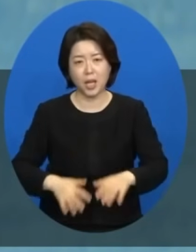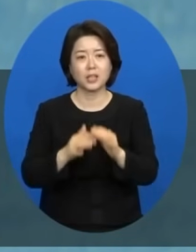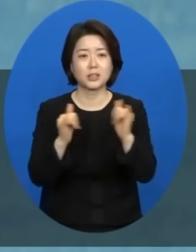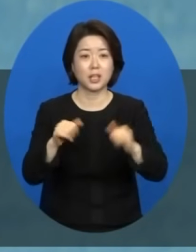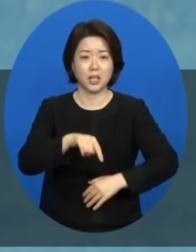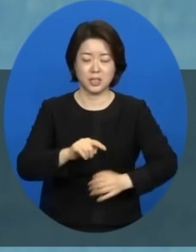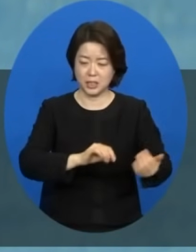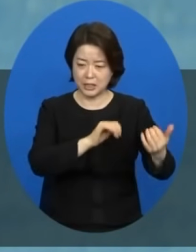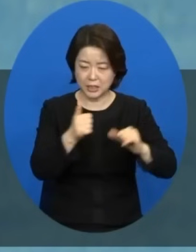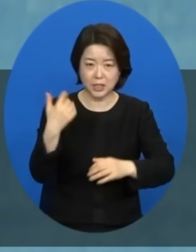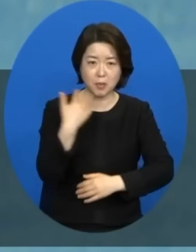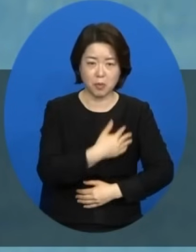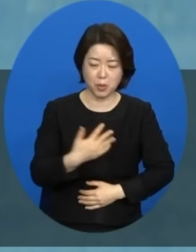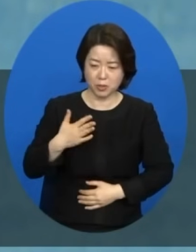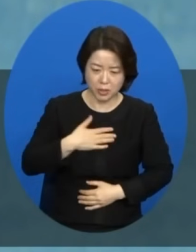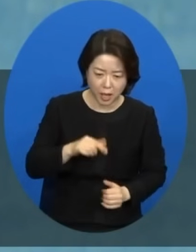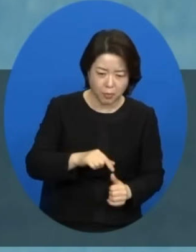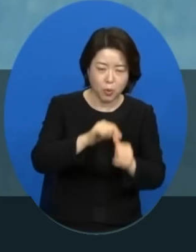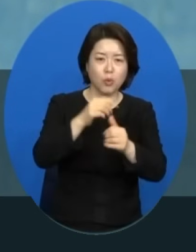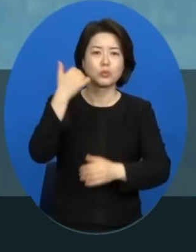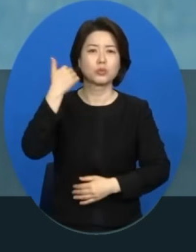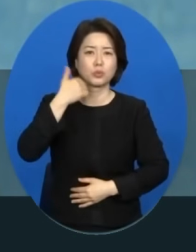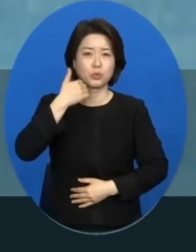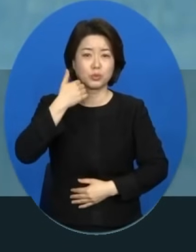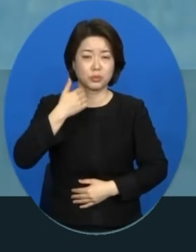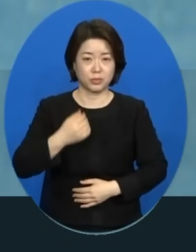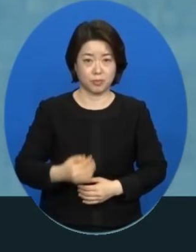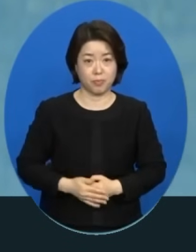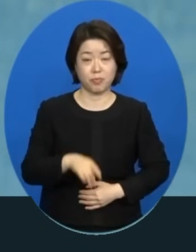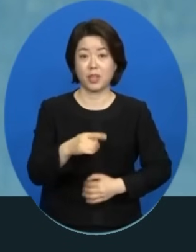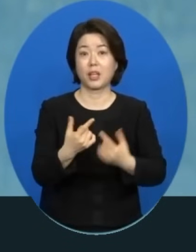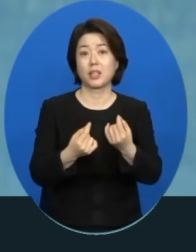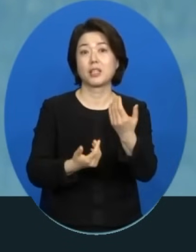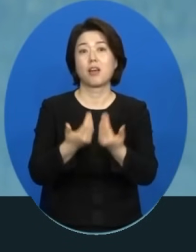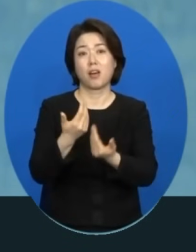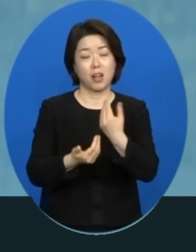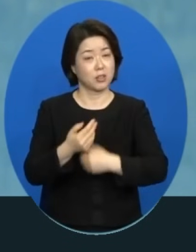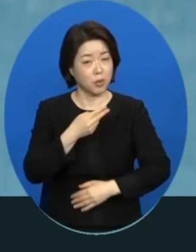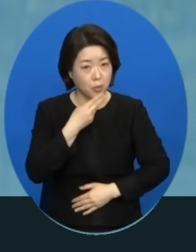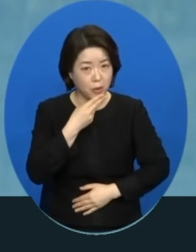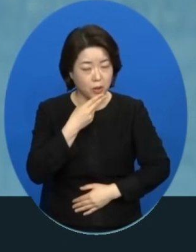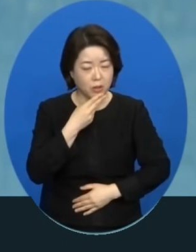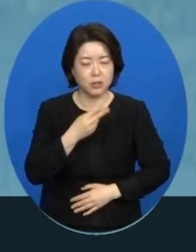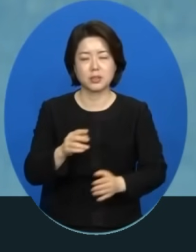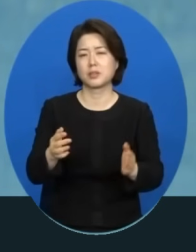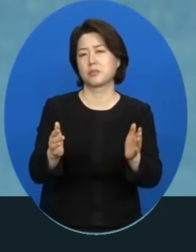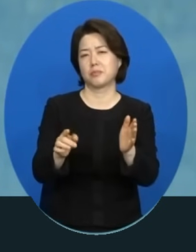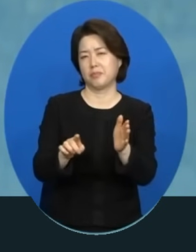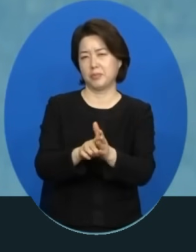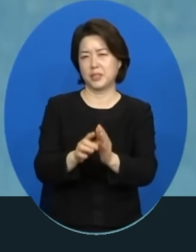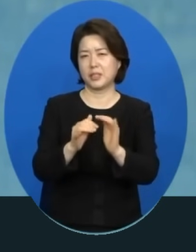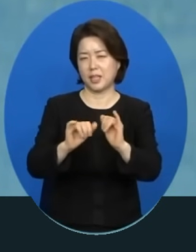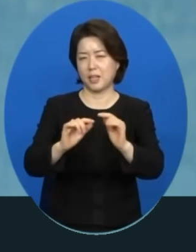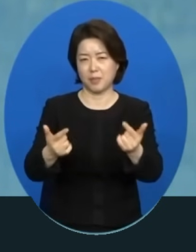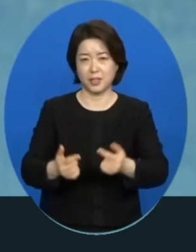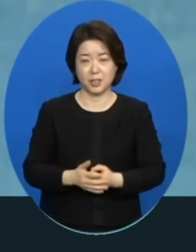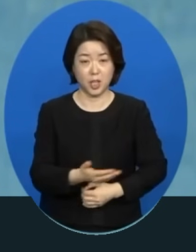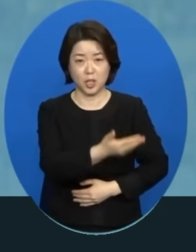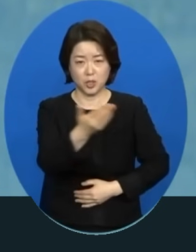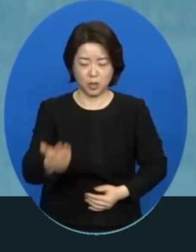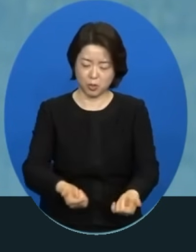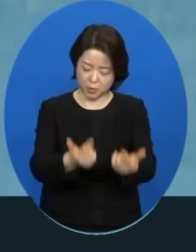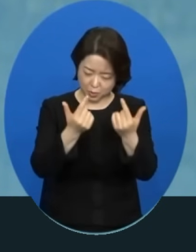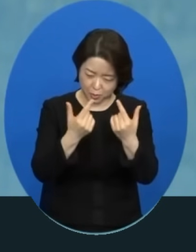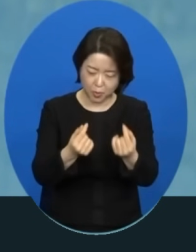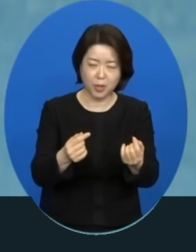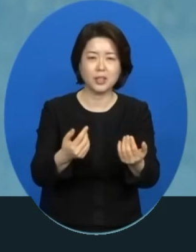나를 건져내랴. 아마 이러한 갈등이 없다면요, 이 그리스도인이 아니라는 거예요. 여러분들에게 이런 갈등이 다